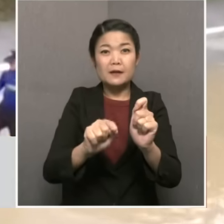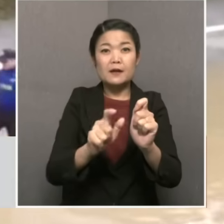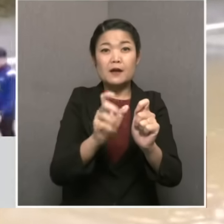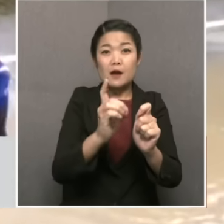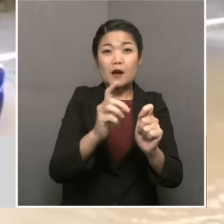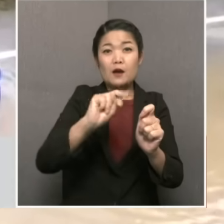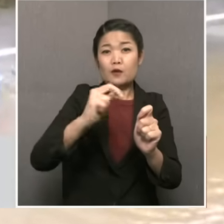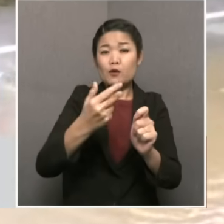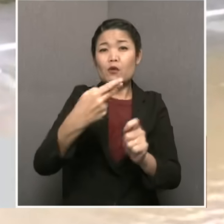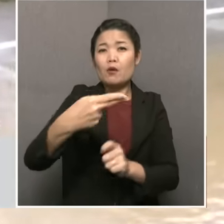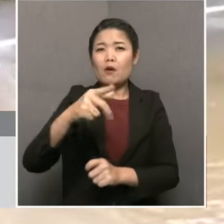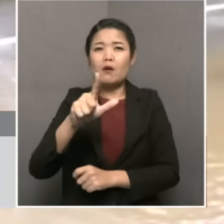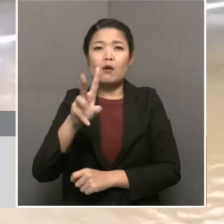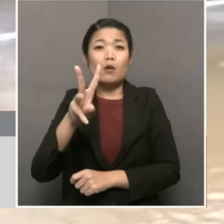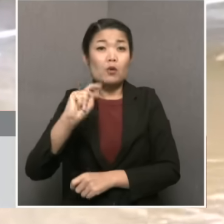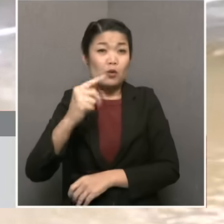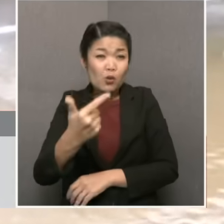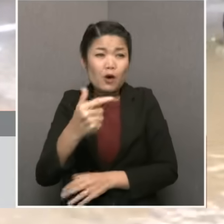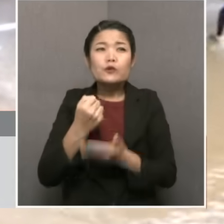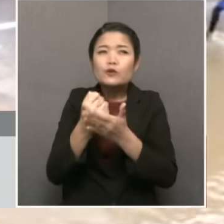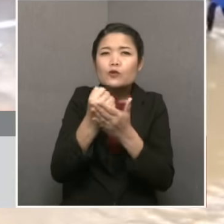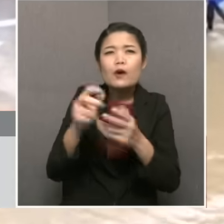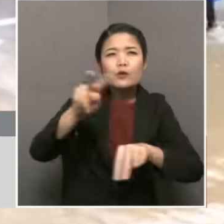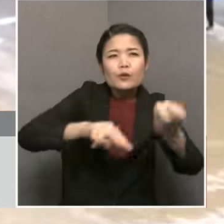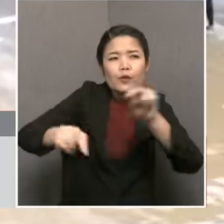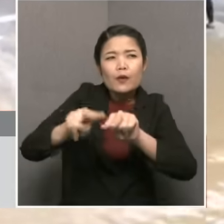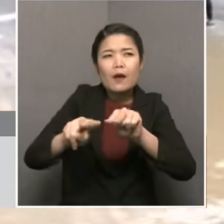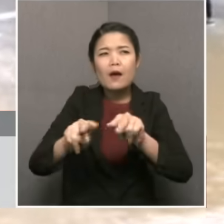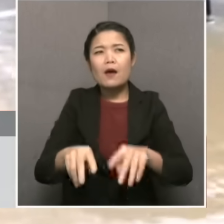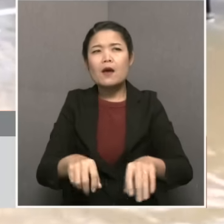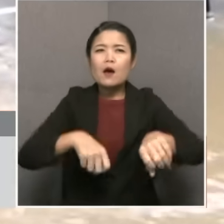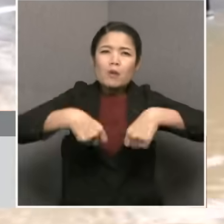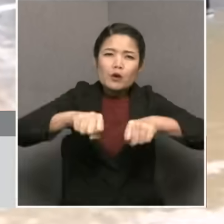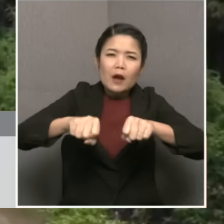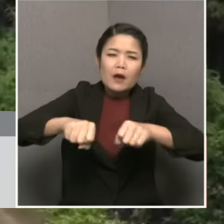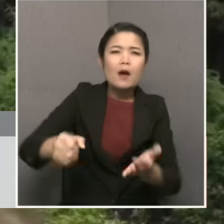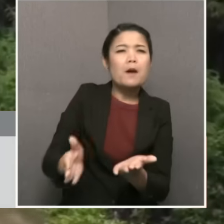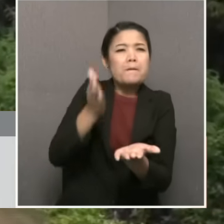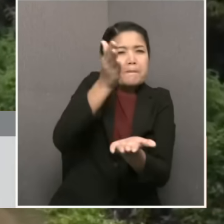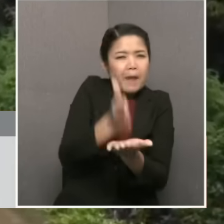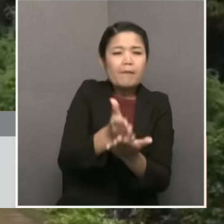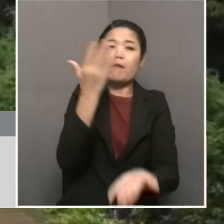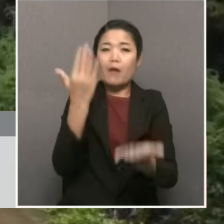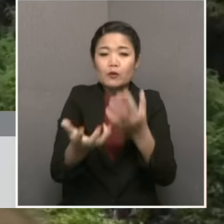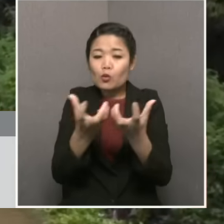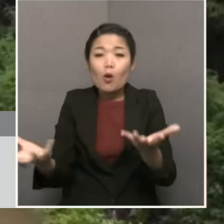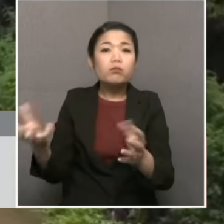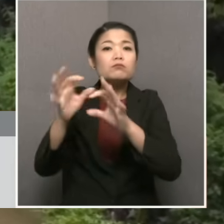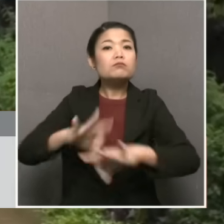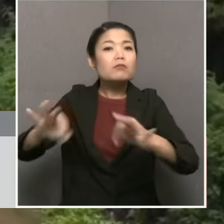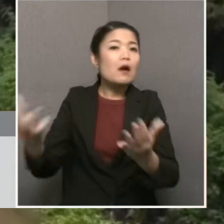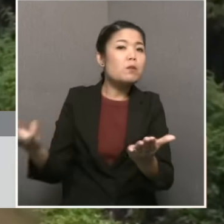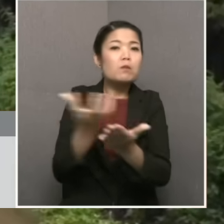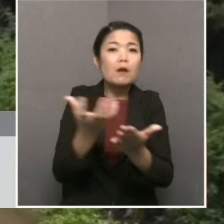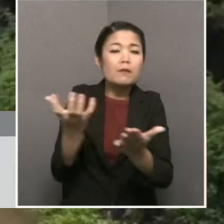คอยอำนวยความสะดวกในการเดินทางสัญจรขนย้ายพาหนะสิ่งของที่จำเป็นค่ะร่วมกับทางปพมุกดาหาร